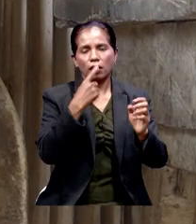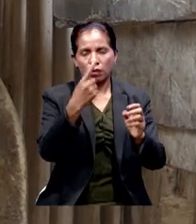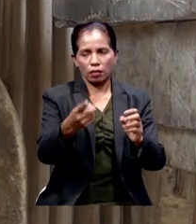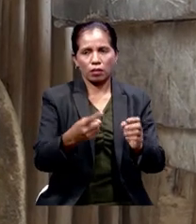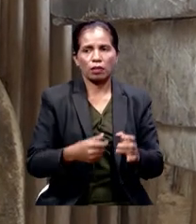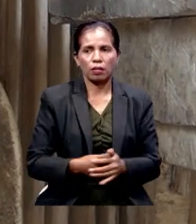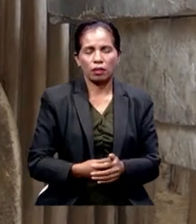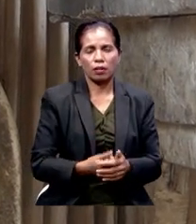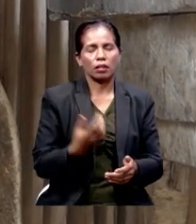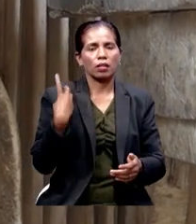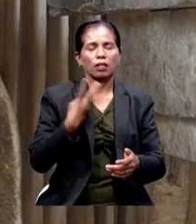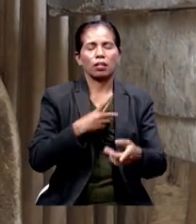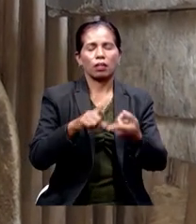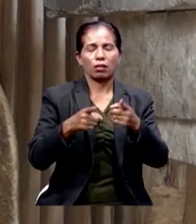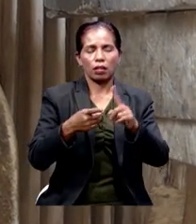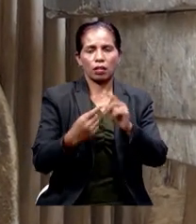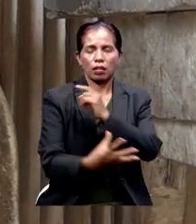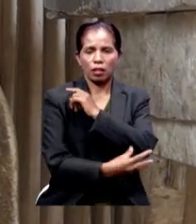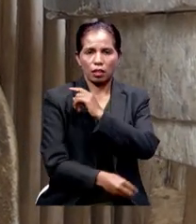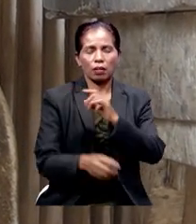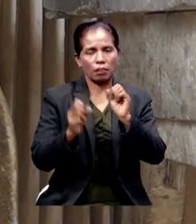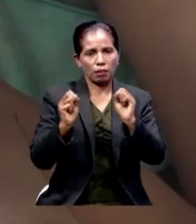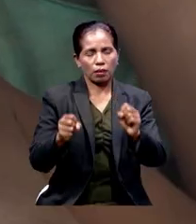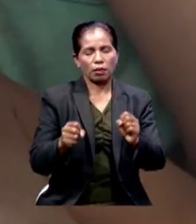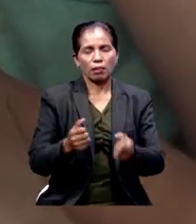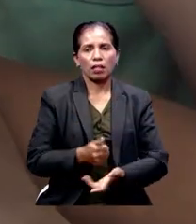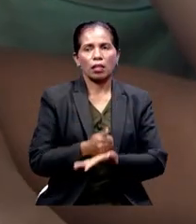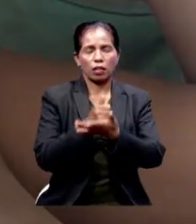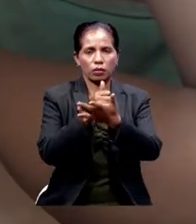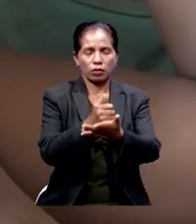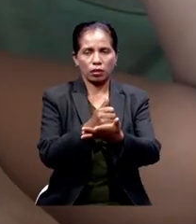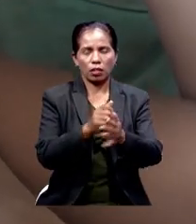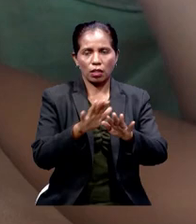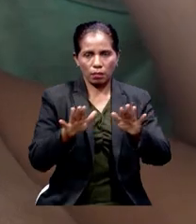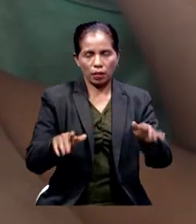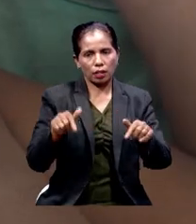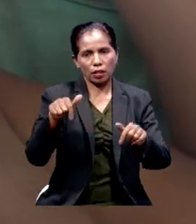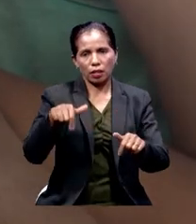wa itane malu balu kete ya kubit kai bel hareba, bel apo ini tike. Tabarik ne tamba